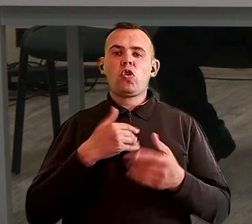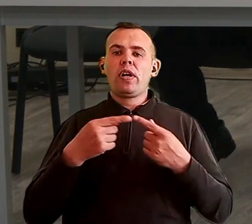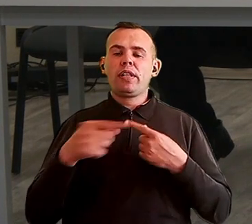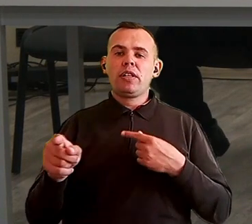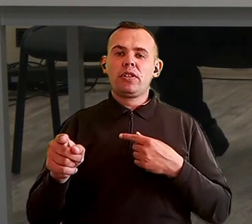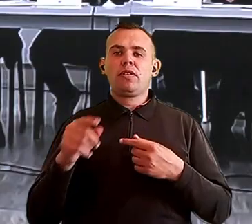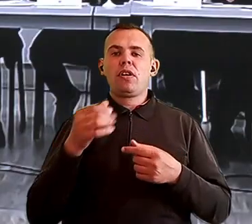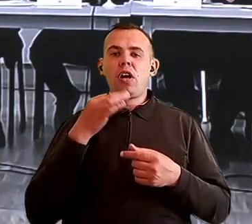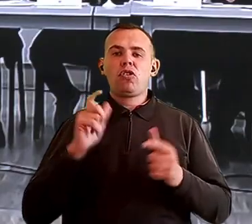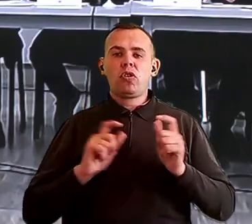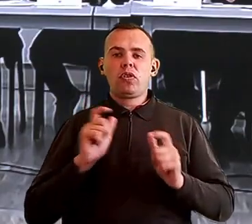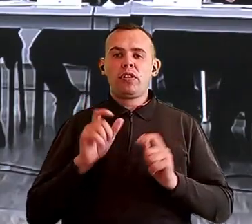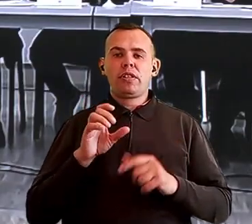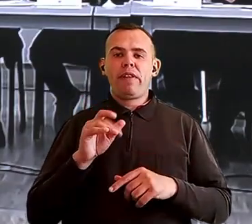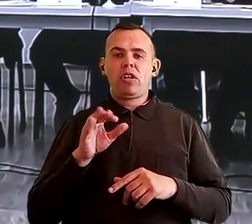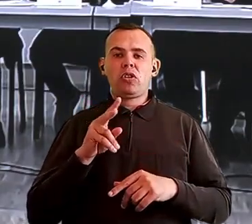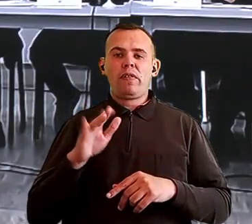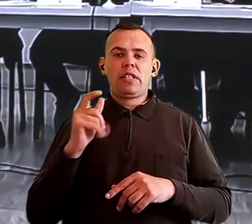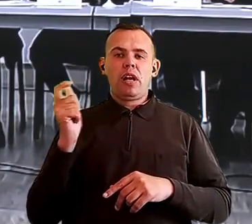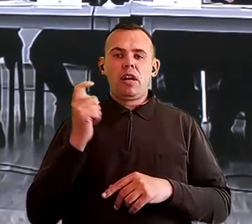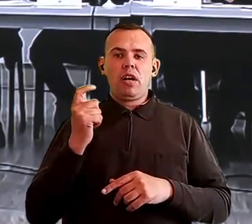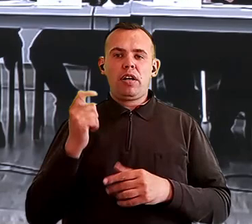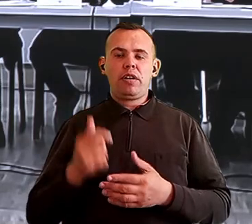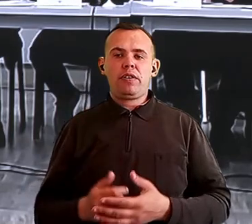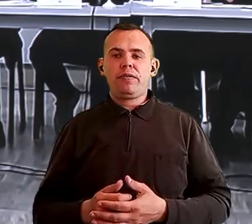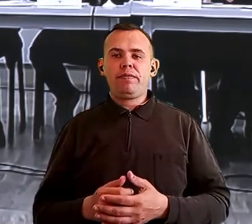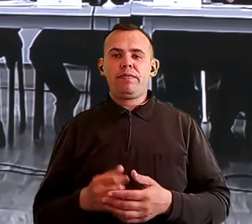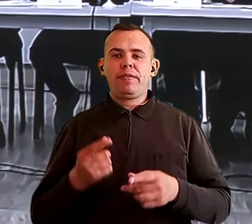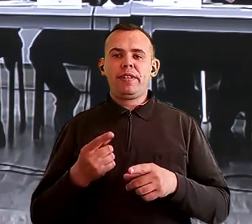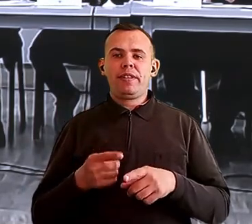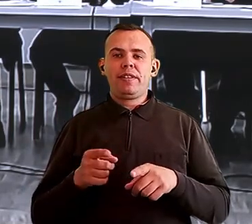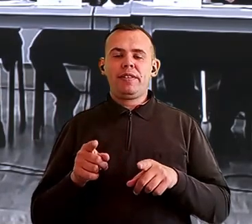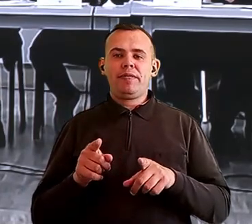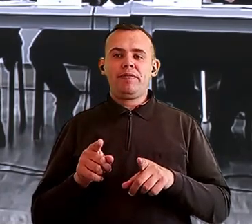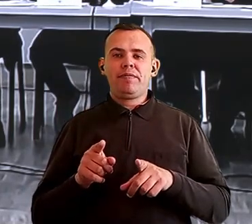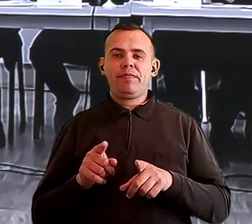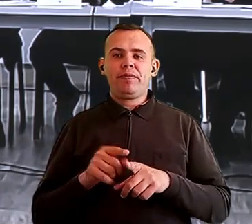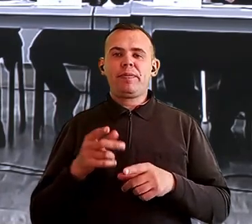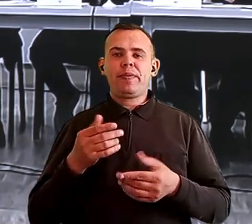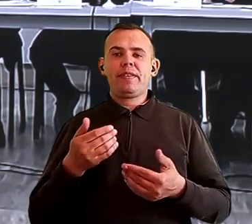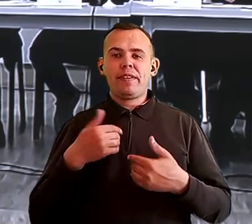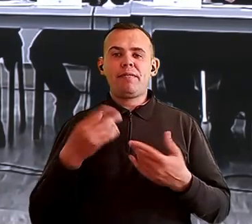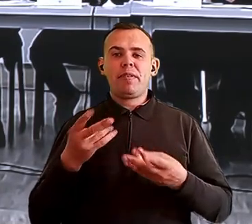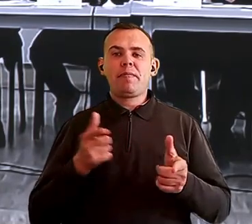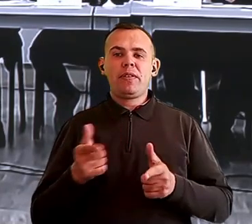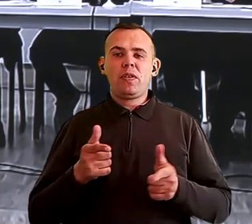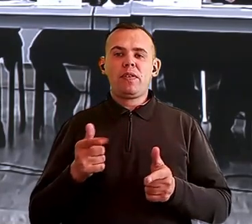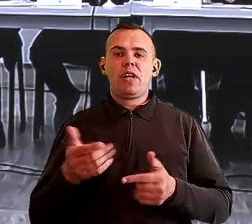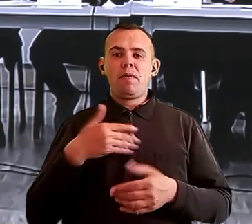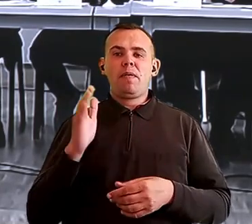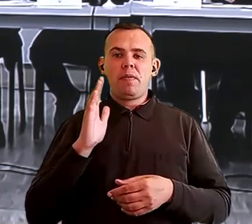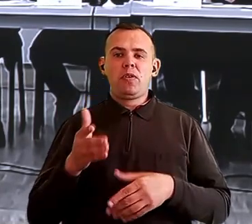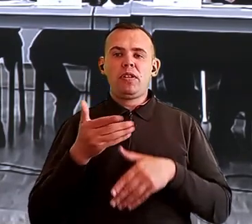із Харкова. В той момент, як ворог диктатурує, нам потрібно розвиватися. І ми будемо допомагати студентам,